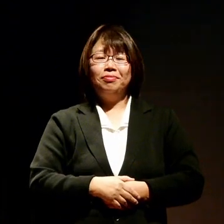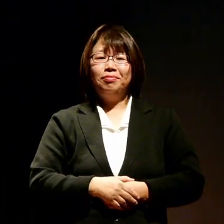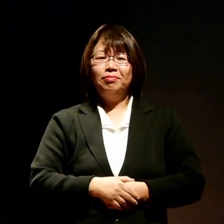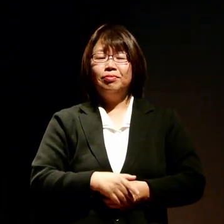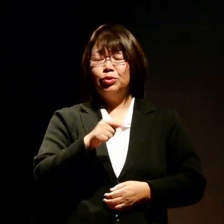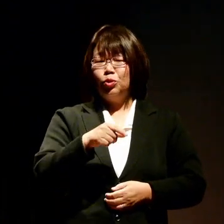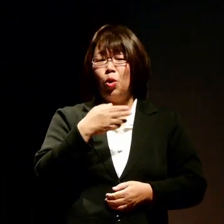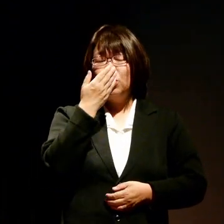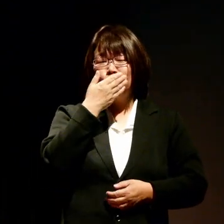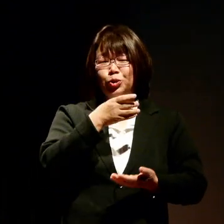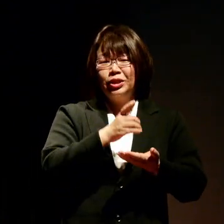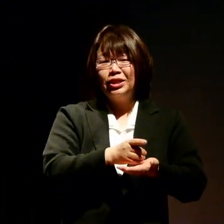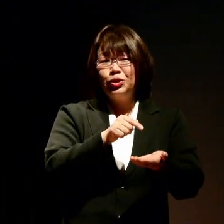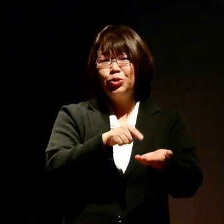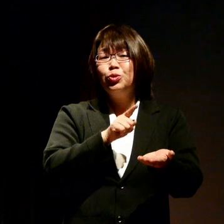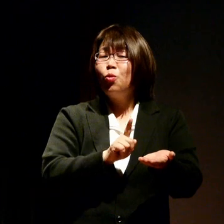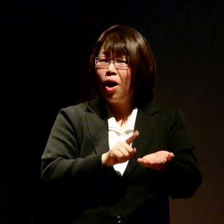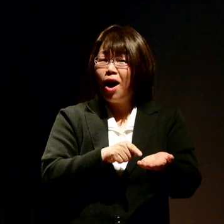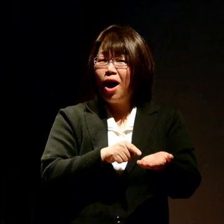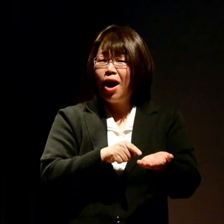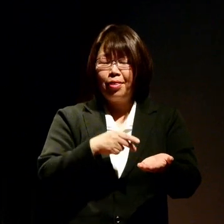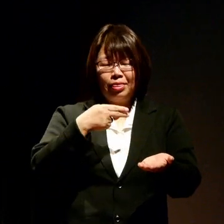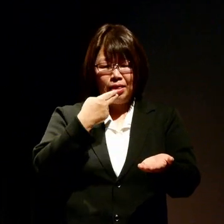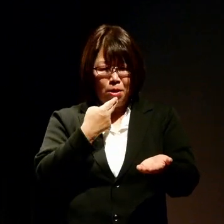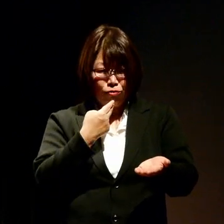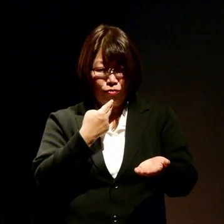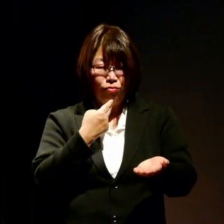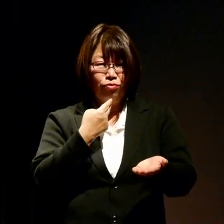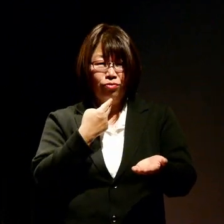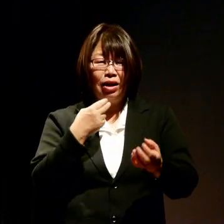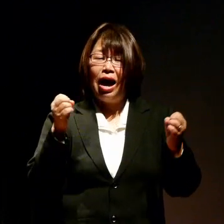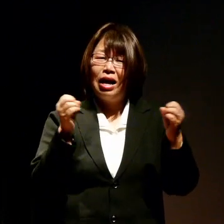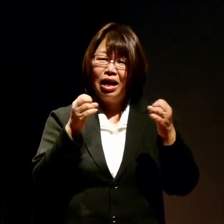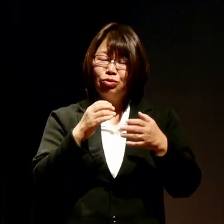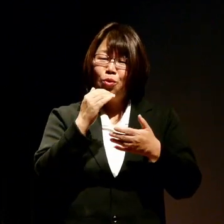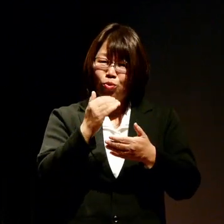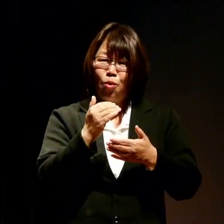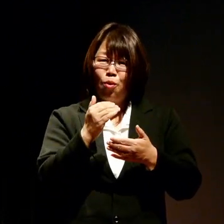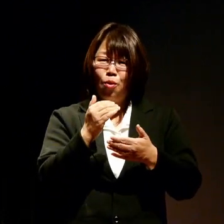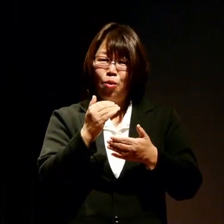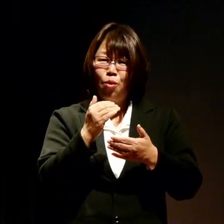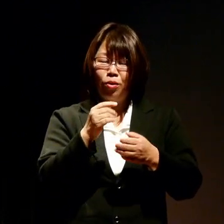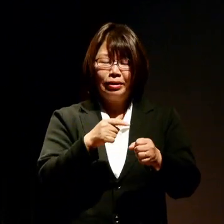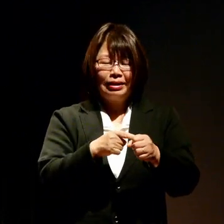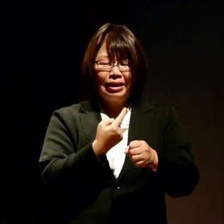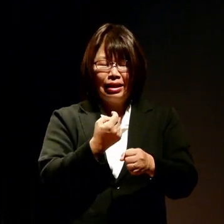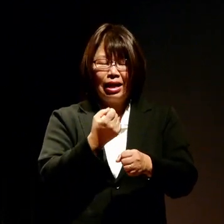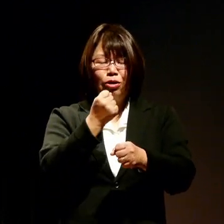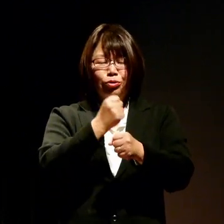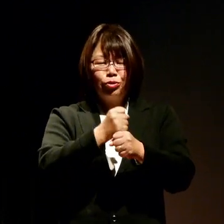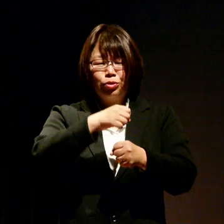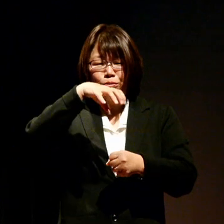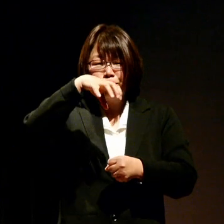そのスイーツは食べること、話すこと、きっかけを作れる場所とな